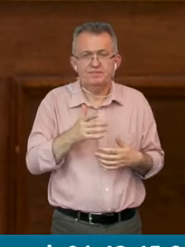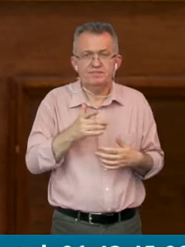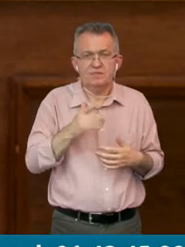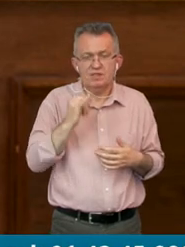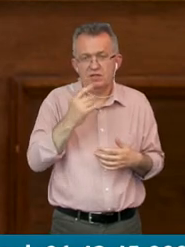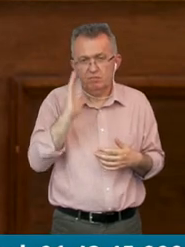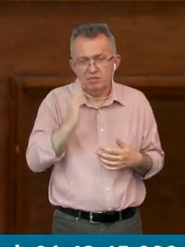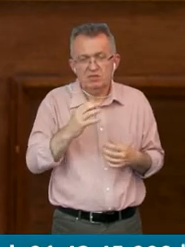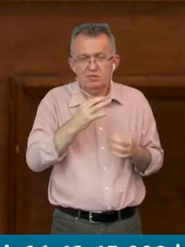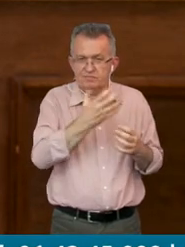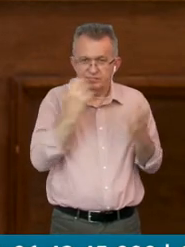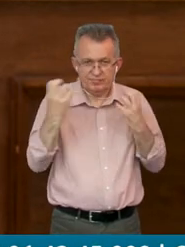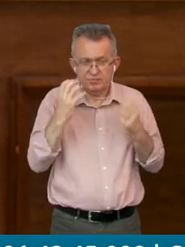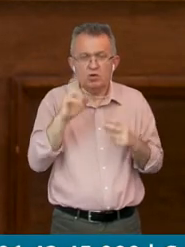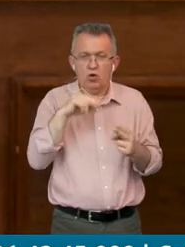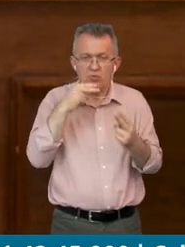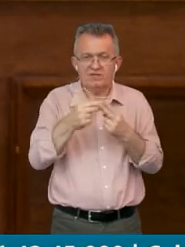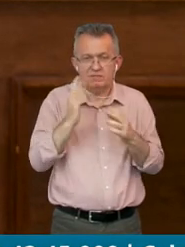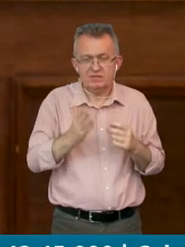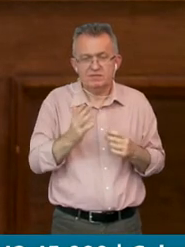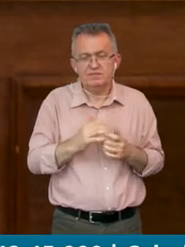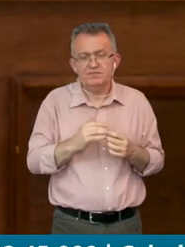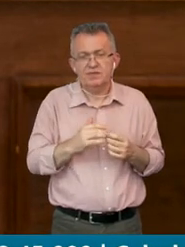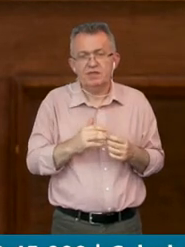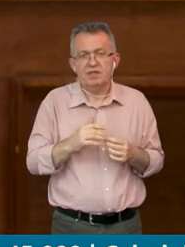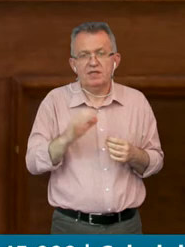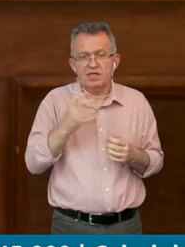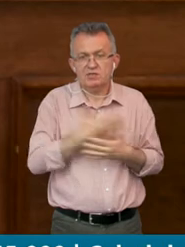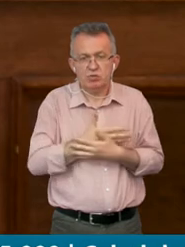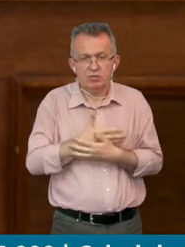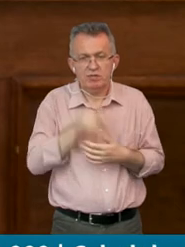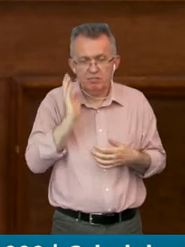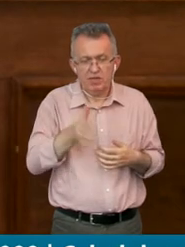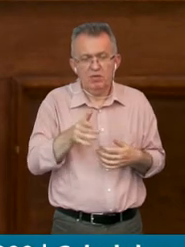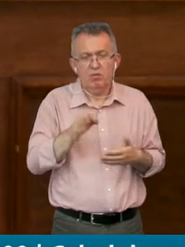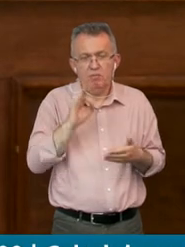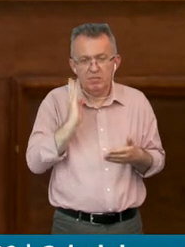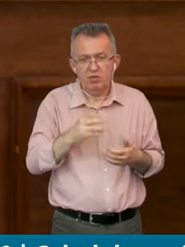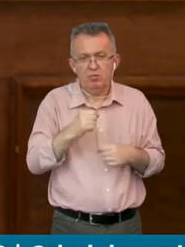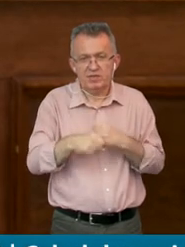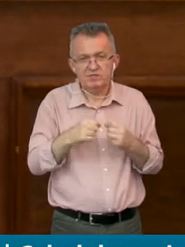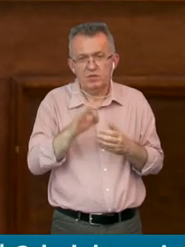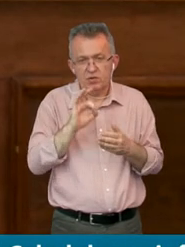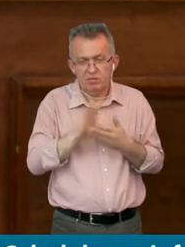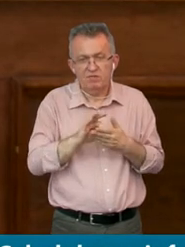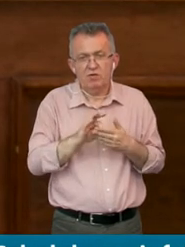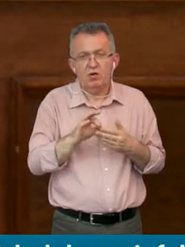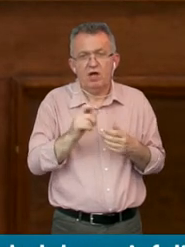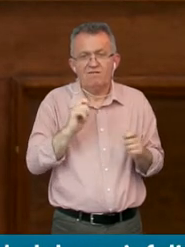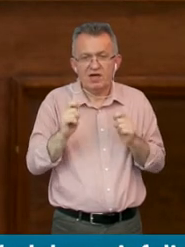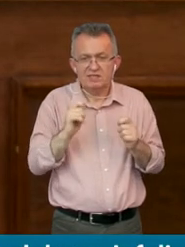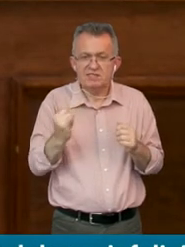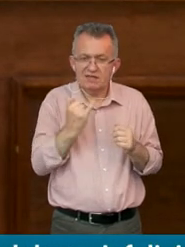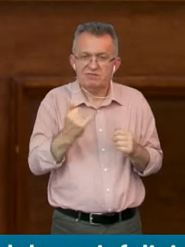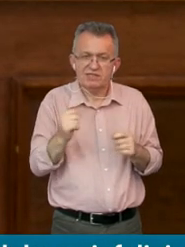i udzielić Pani informacji. Oczywiście żłobki na pewno w jakiejś mierze będą pracowały, ale ten okres wakacyjny zawsze